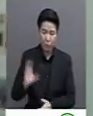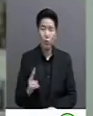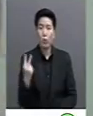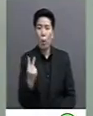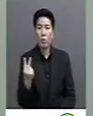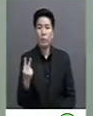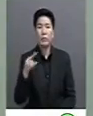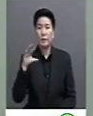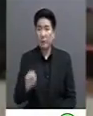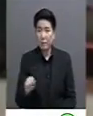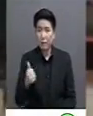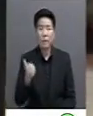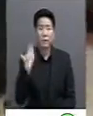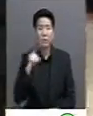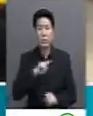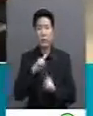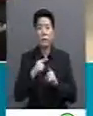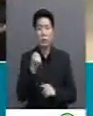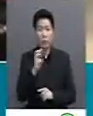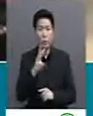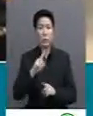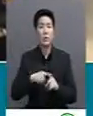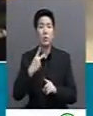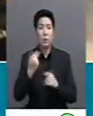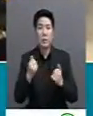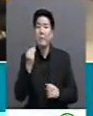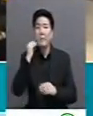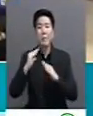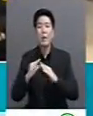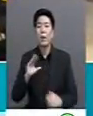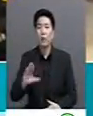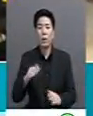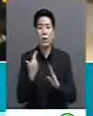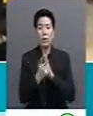จับได้เมื่อวันที่16กุมภาพันธ์ที่ผ่านมาก็จับได้คาบ้านพักที่ขอนแก่นเลยนะครับ